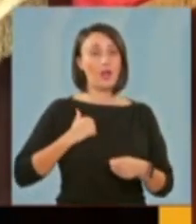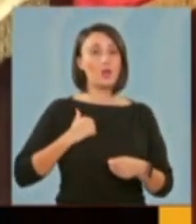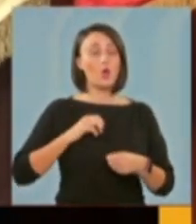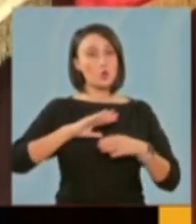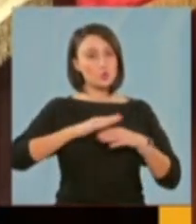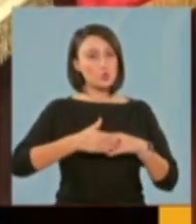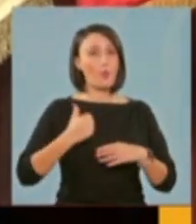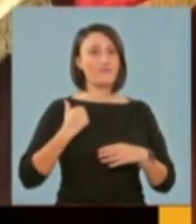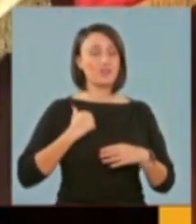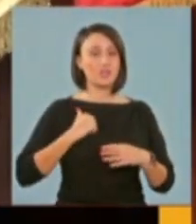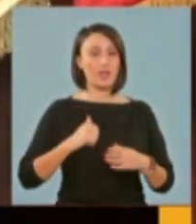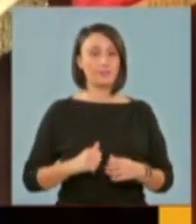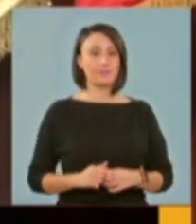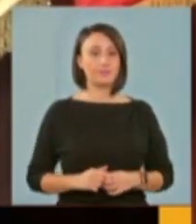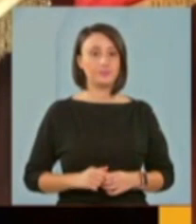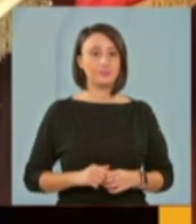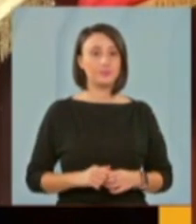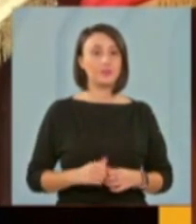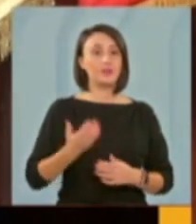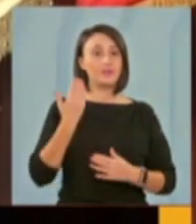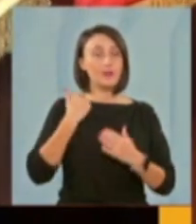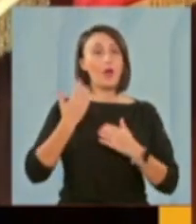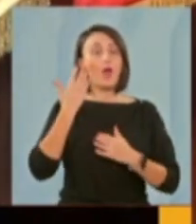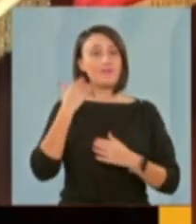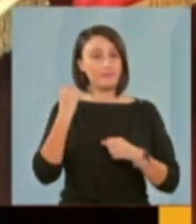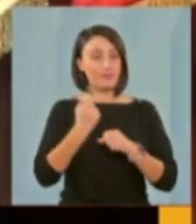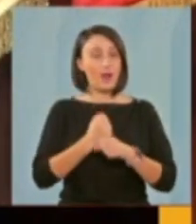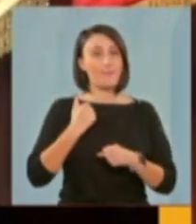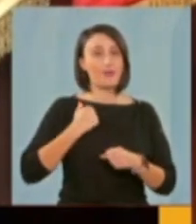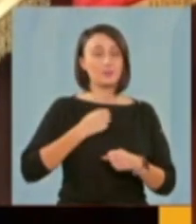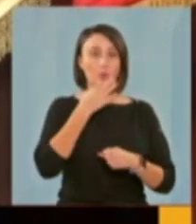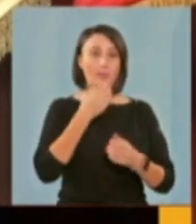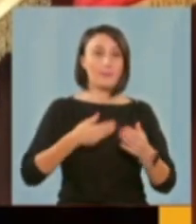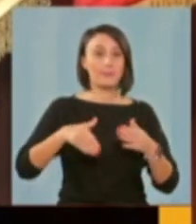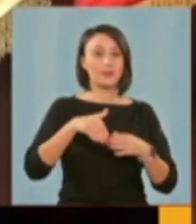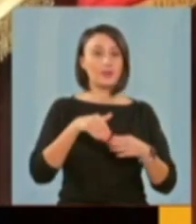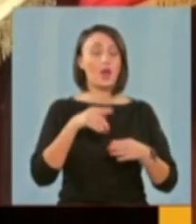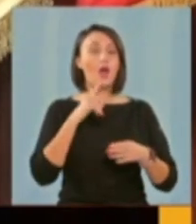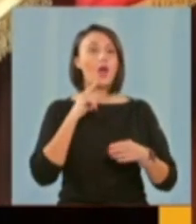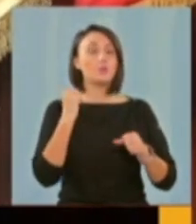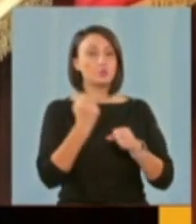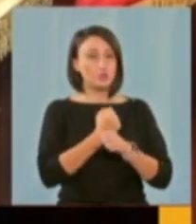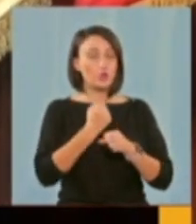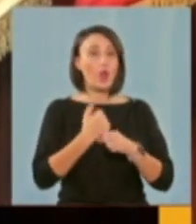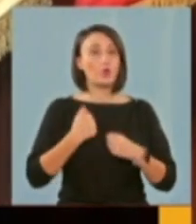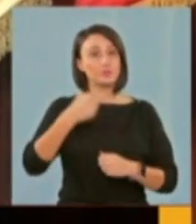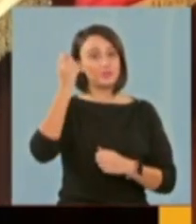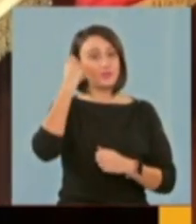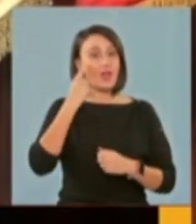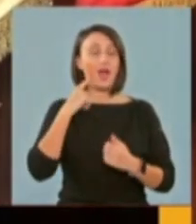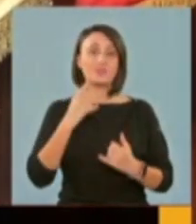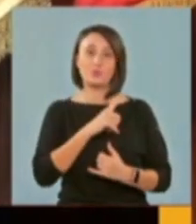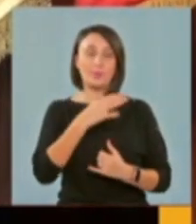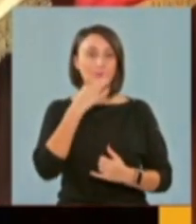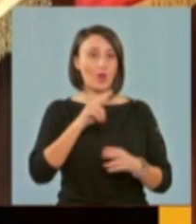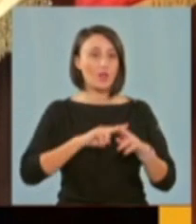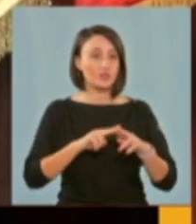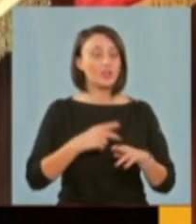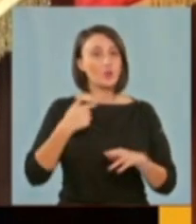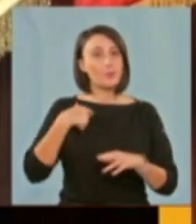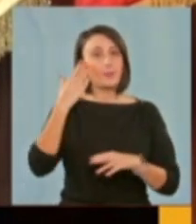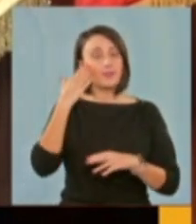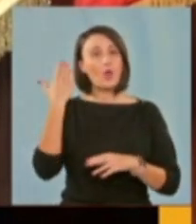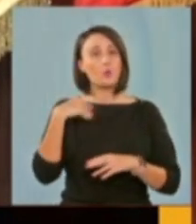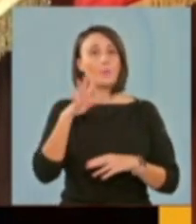ofițeri, subofițeri, pe vremea când am făcut eu armata se spunea personal muncitor civil, astăzi cred că nu se mai spune așa, dar eu mă aduc aminte de